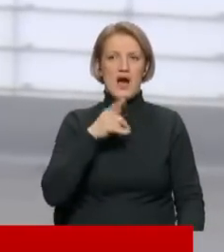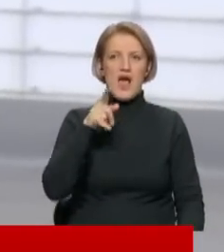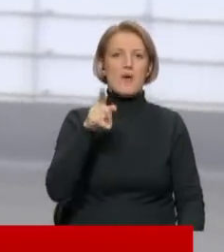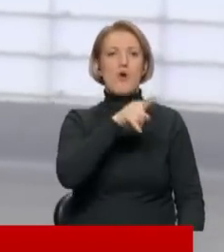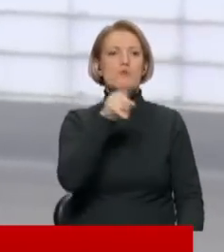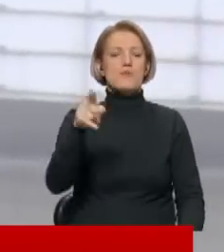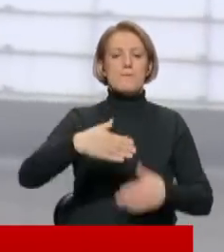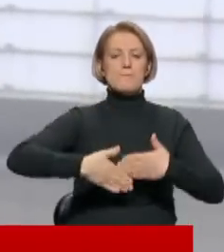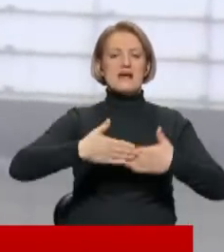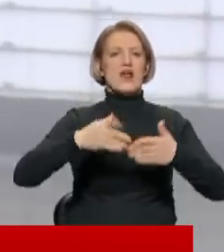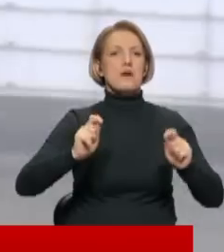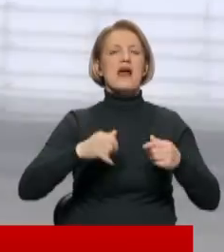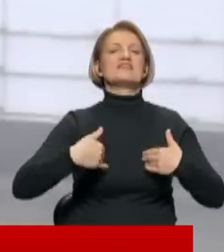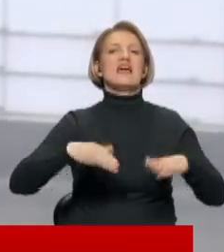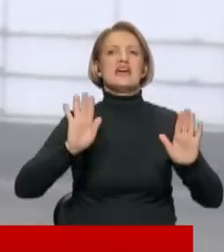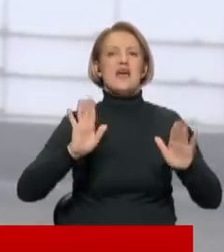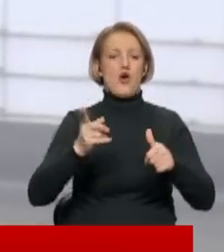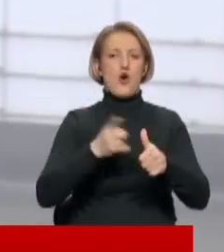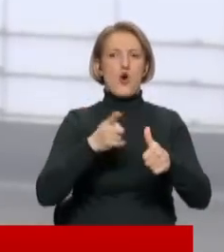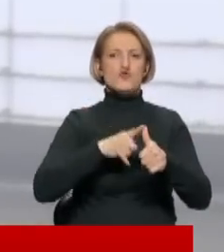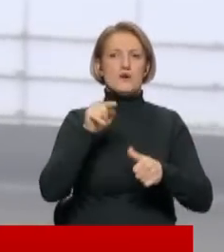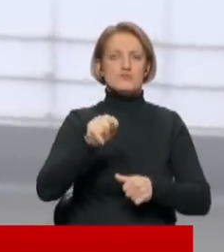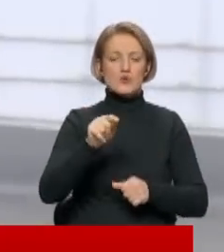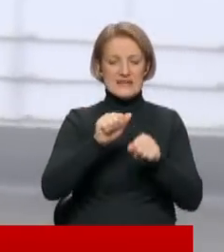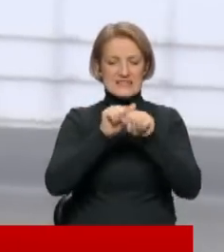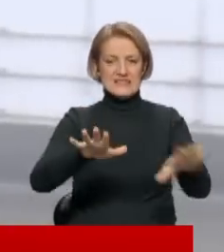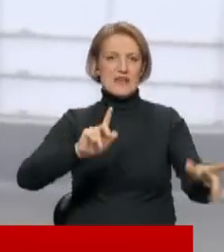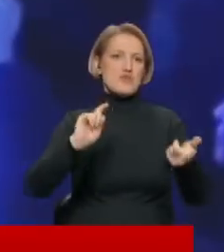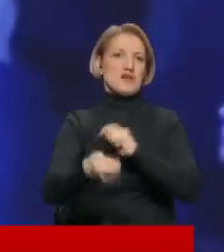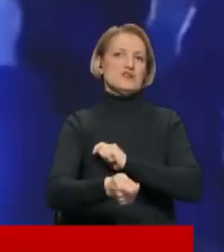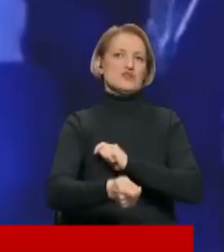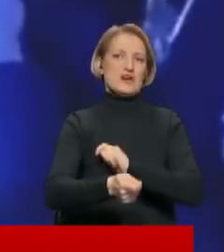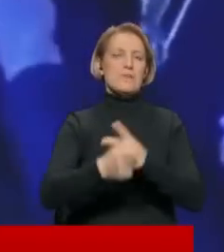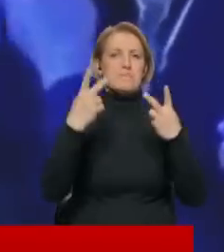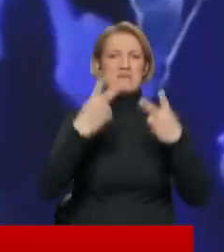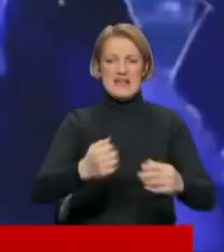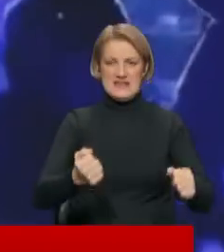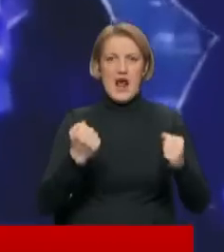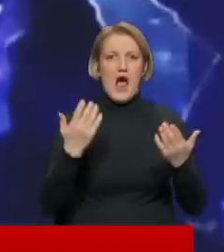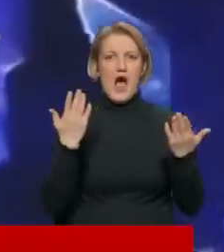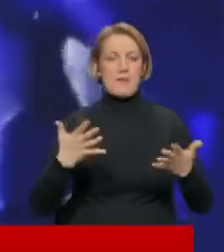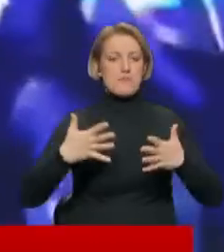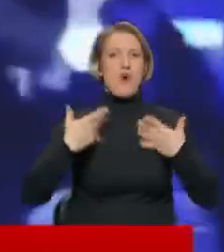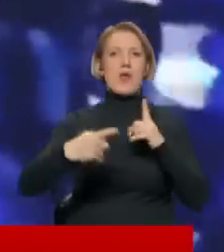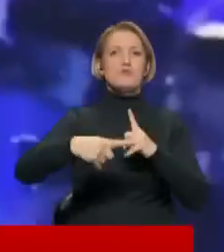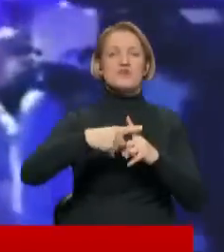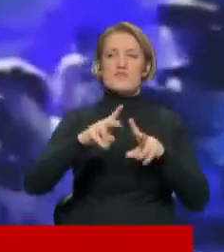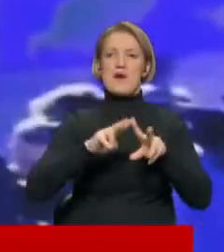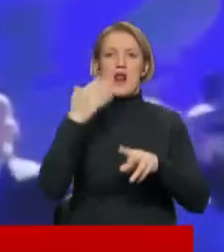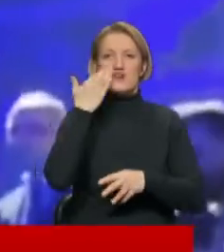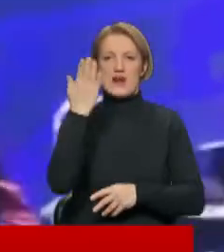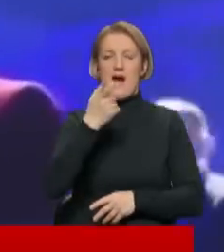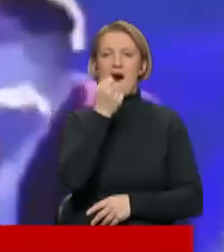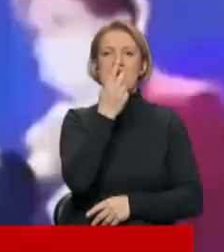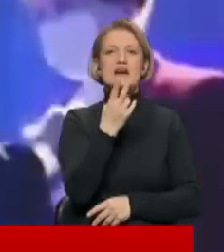onunla bununla pazarlık ederek değil önce bu Ucube sistemi değiştireceğiz mesajları sertti ancak morali yüksekti Meral akşener'in